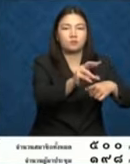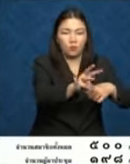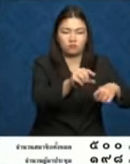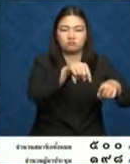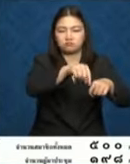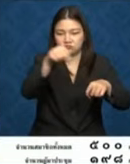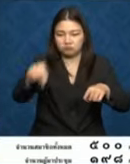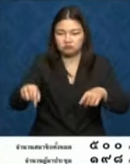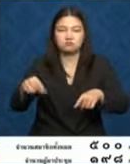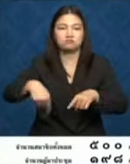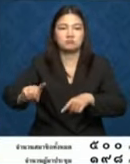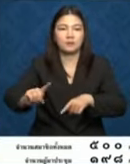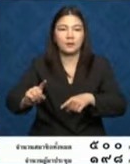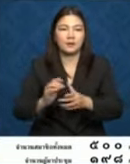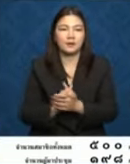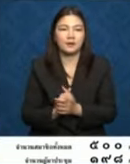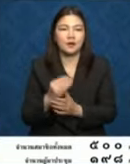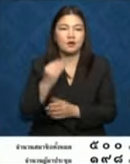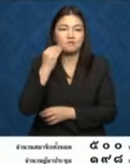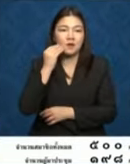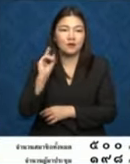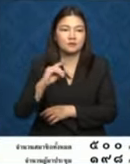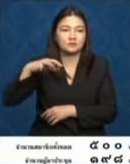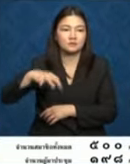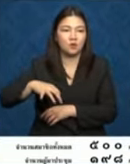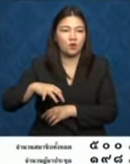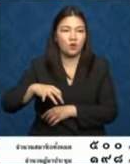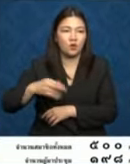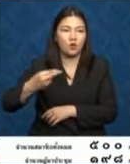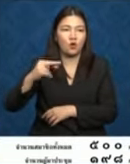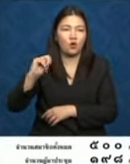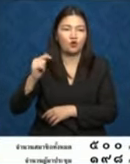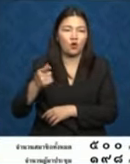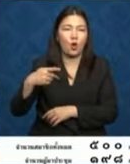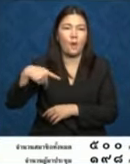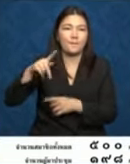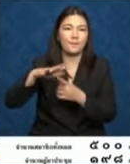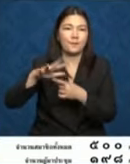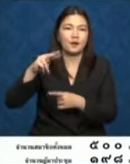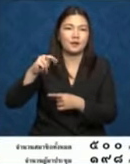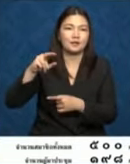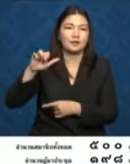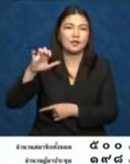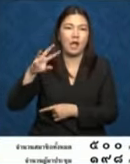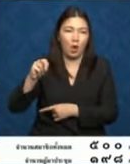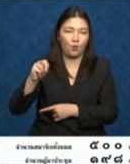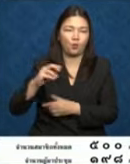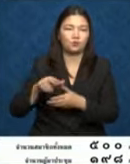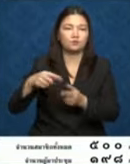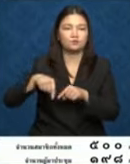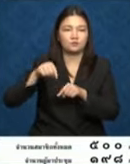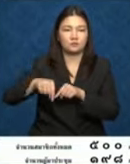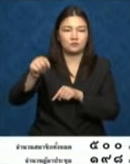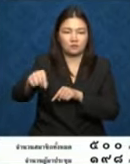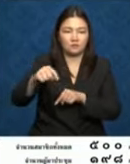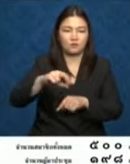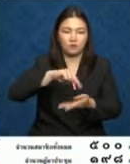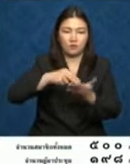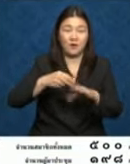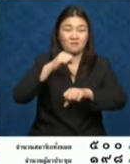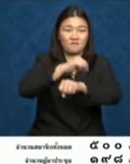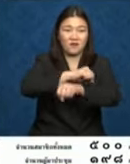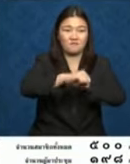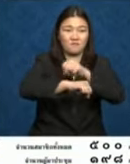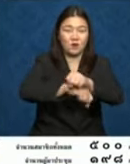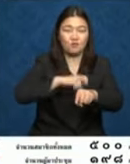และอีกฝั่งหนึ่งคือบ้านหนองพะเนาได้รับความเดือดร้อนจากการสัญจรไปมาซึ่งที่ตั้งของ